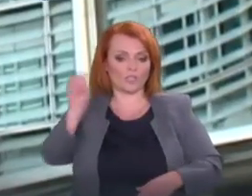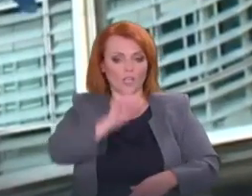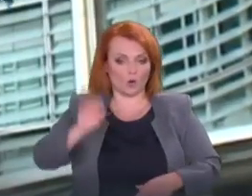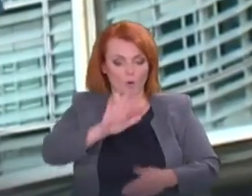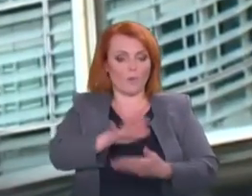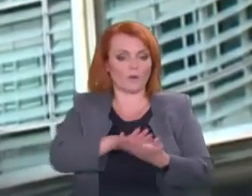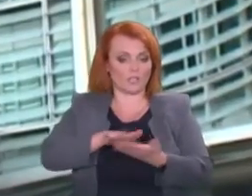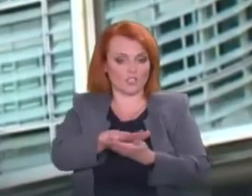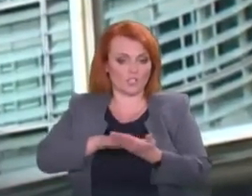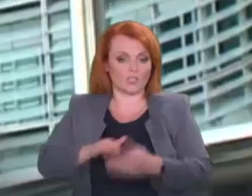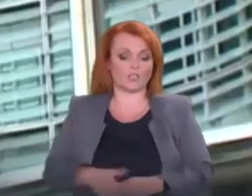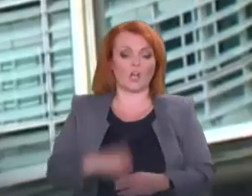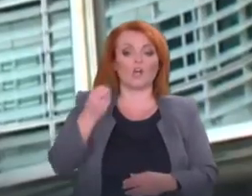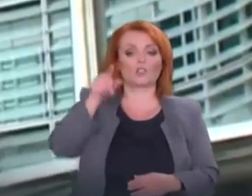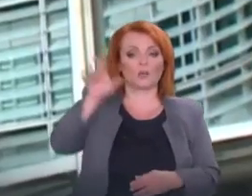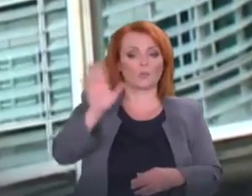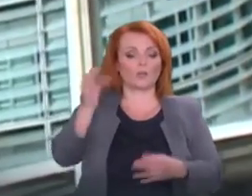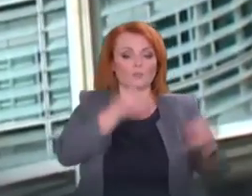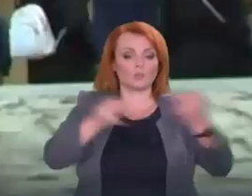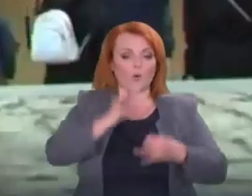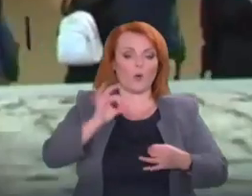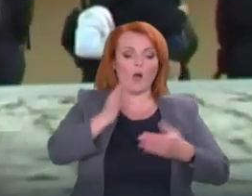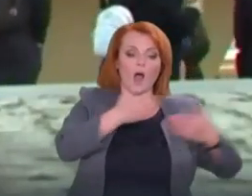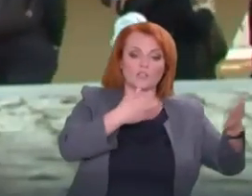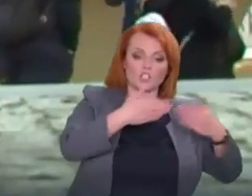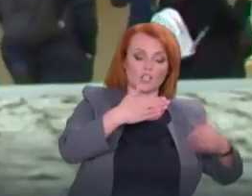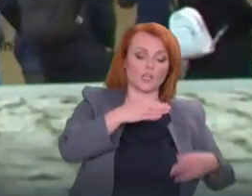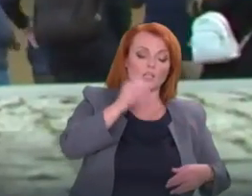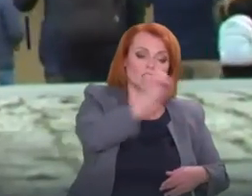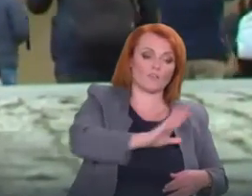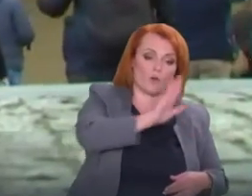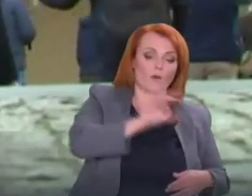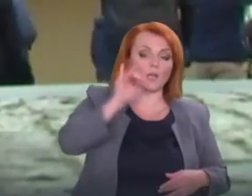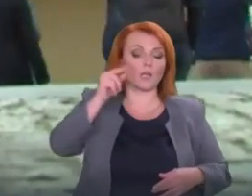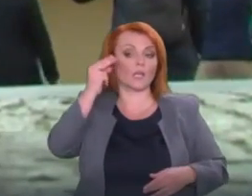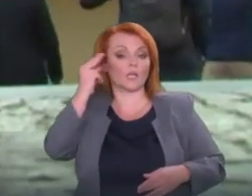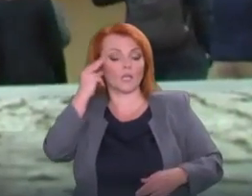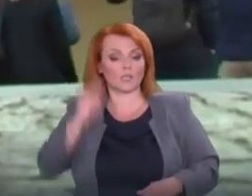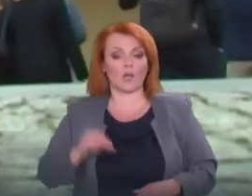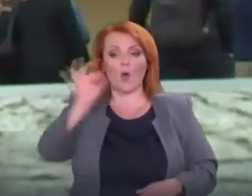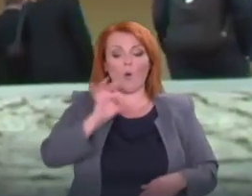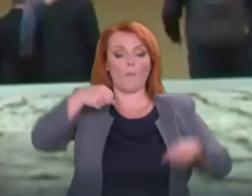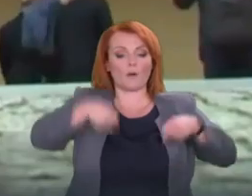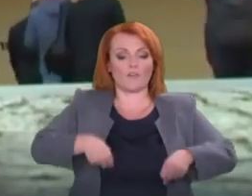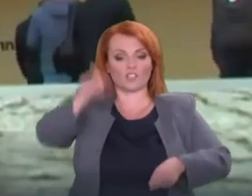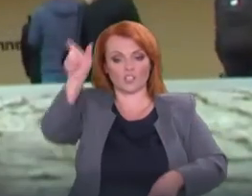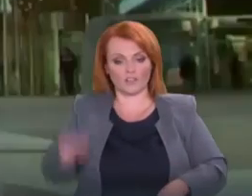summit va fi discutată totodată și relația Uniunii cu China. Provocările legate de drepturile omului și poziția